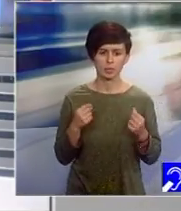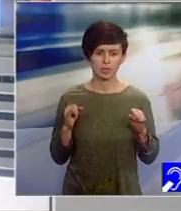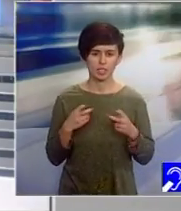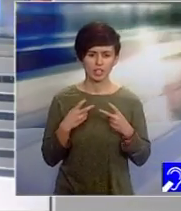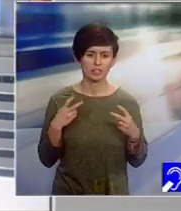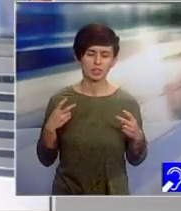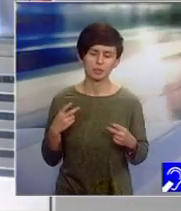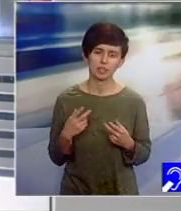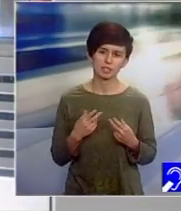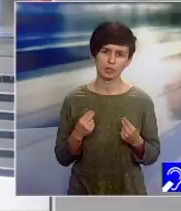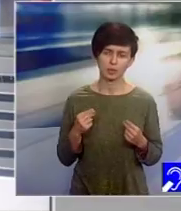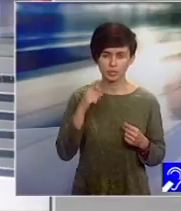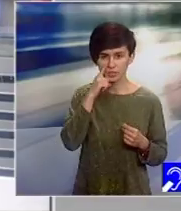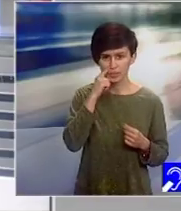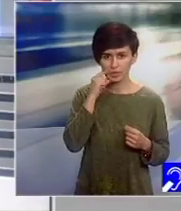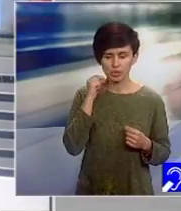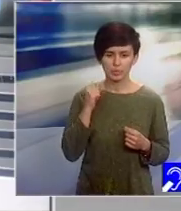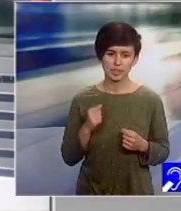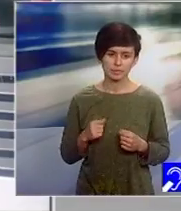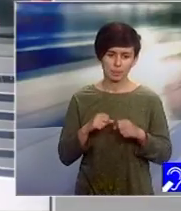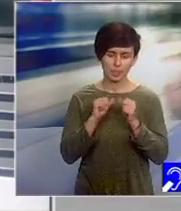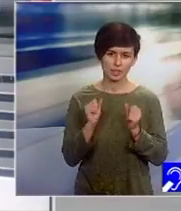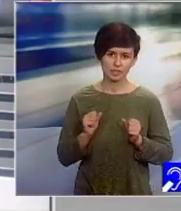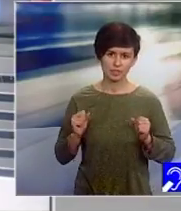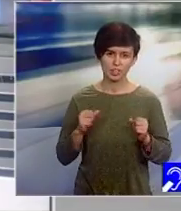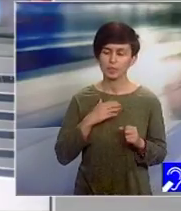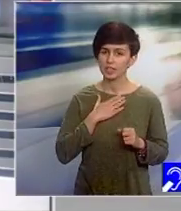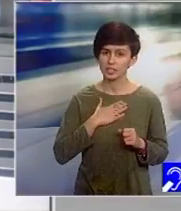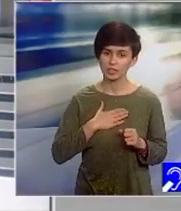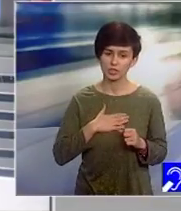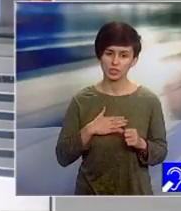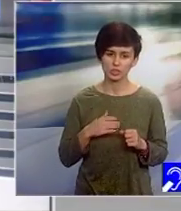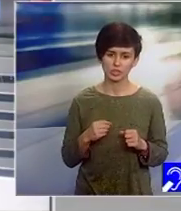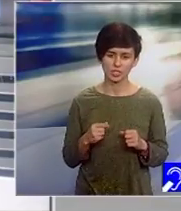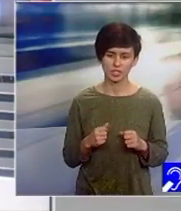E un paradox cum a binevenit. S-a creat o atmosferă, un știm, o dorință